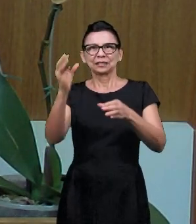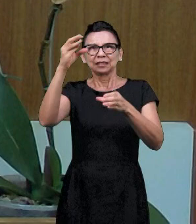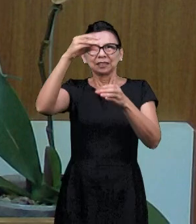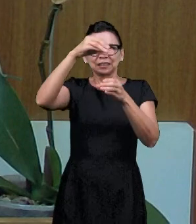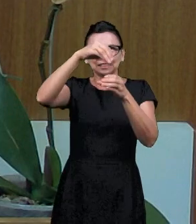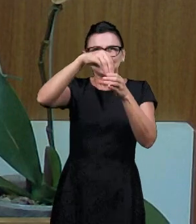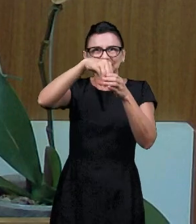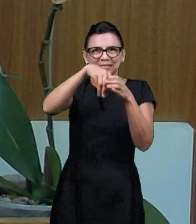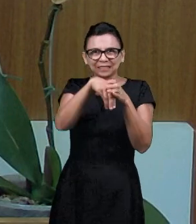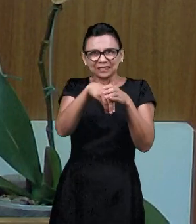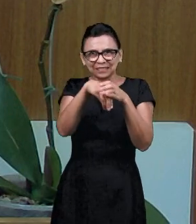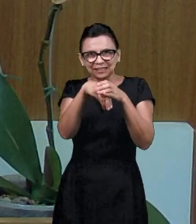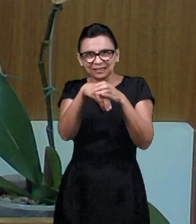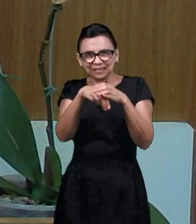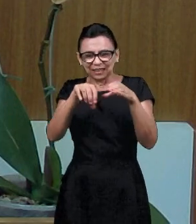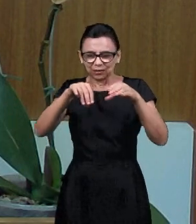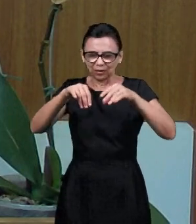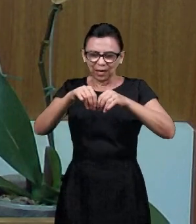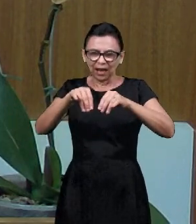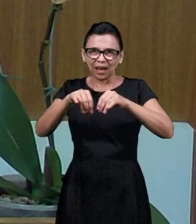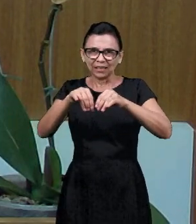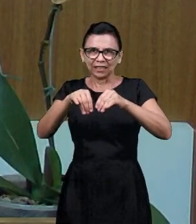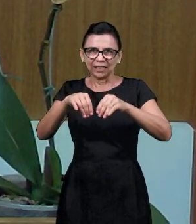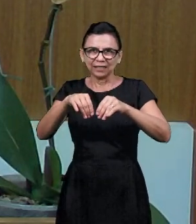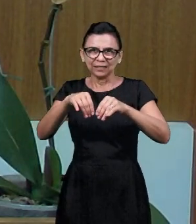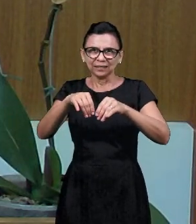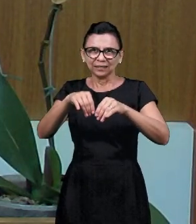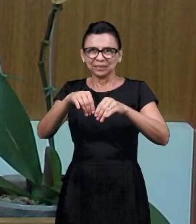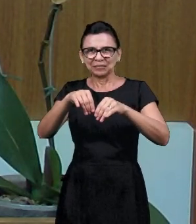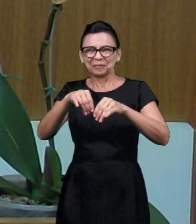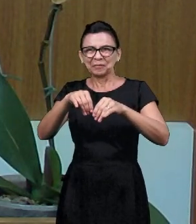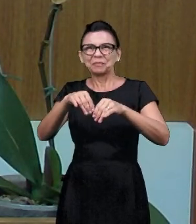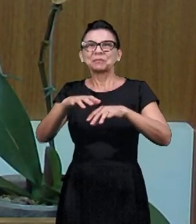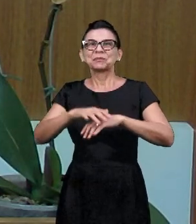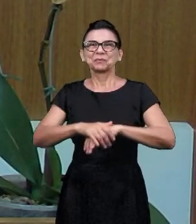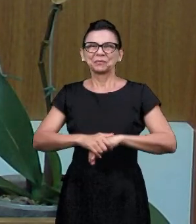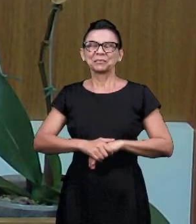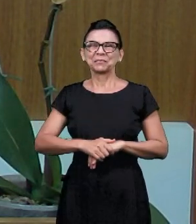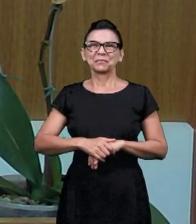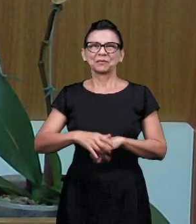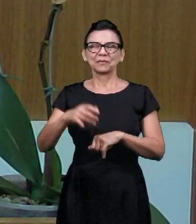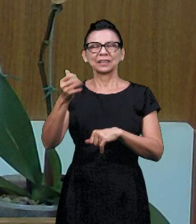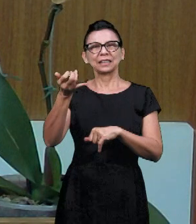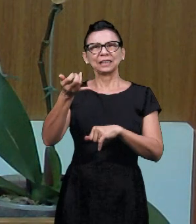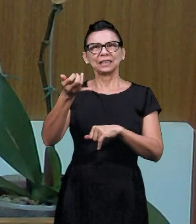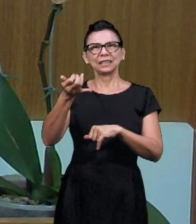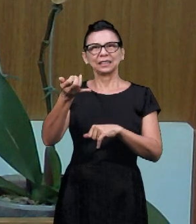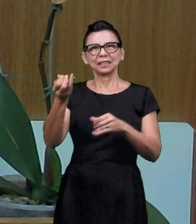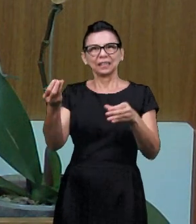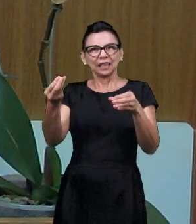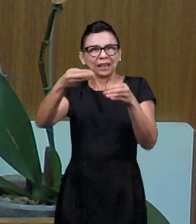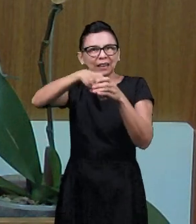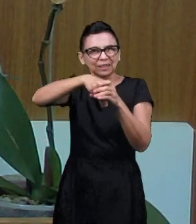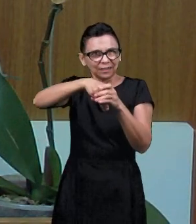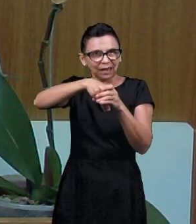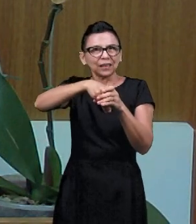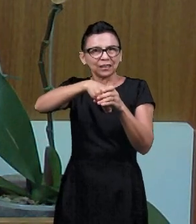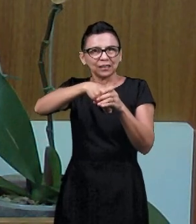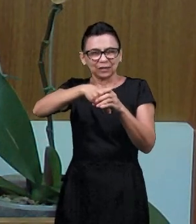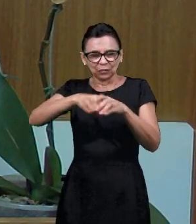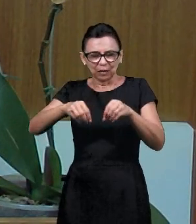coupé ici. Et cela, il paraît que cela améliore l'acoustique.